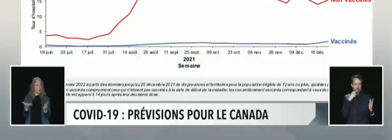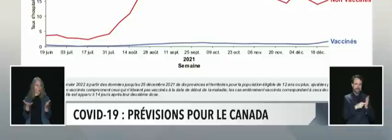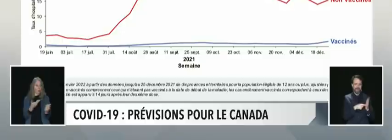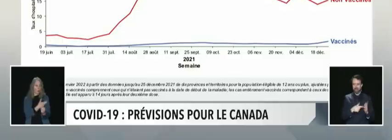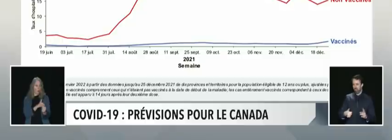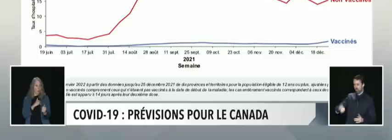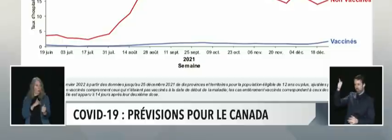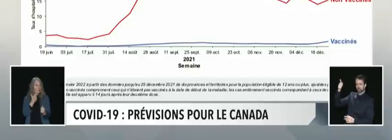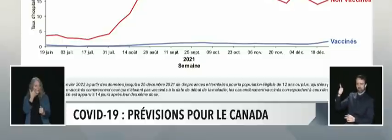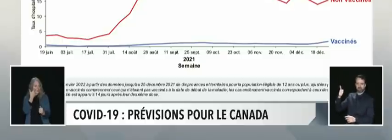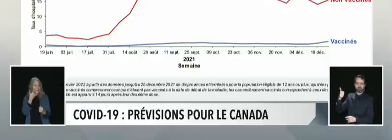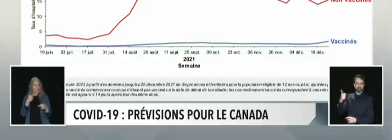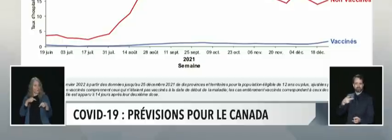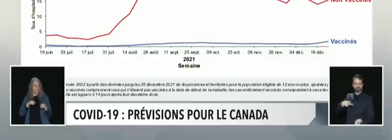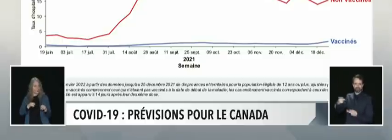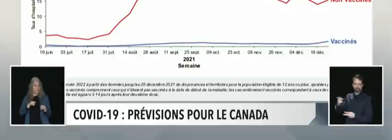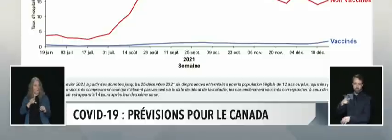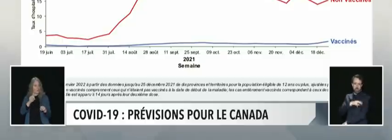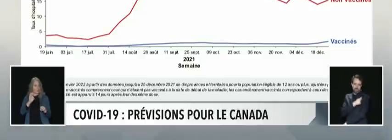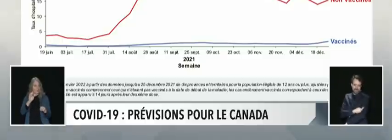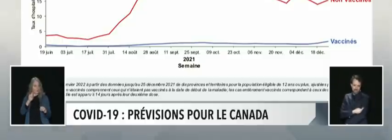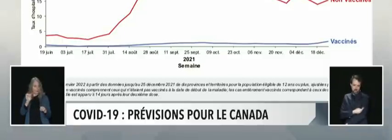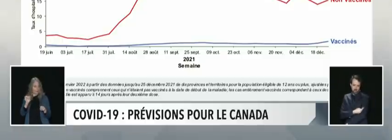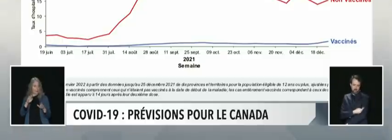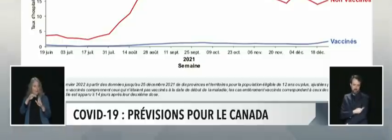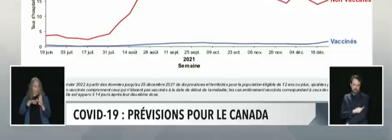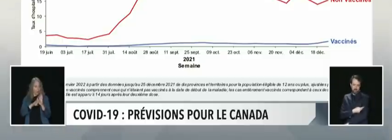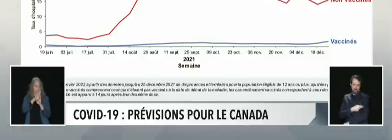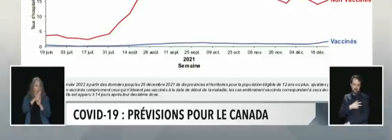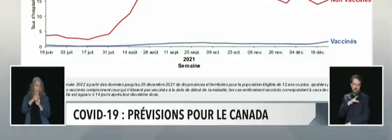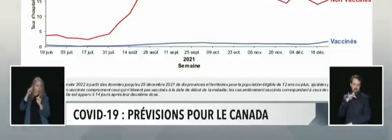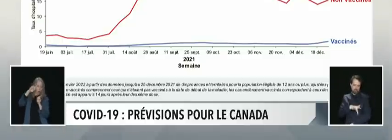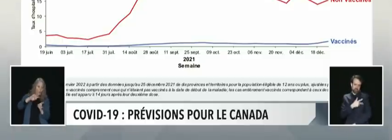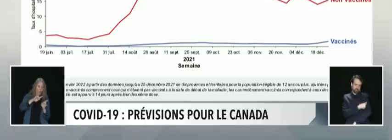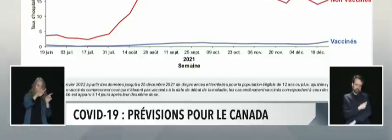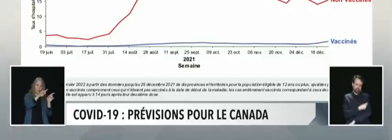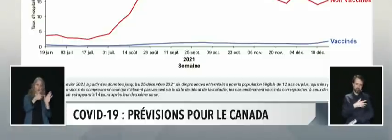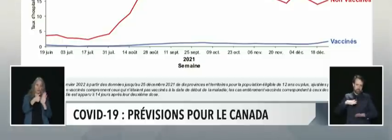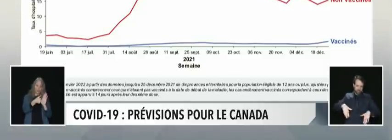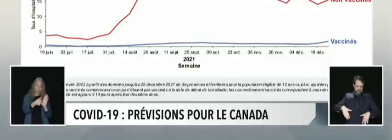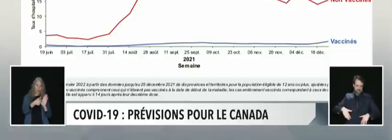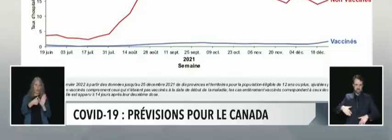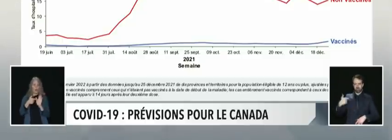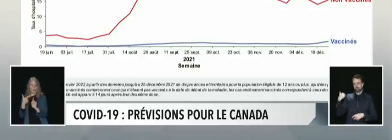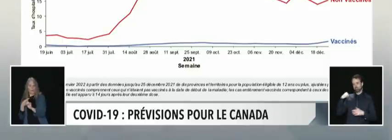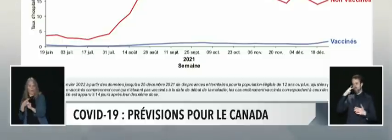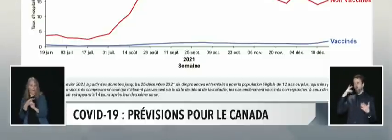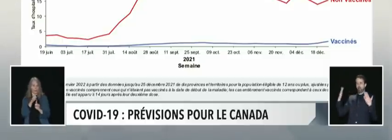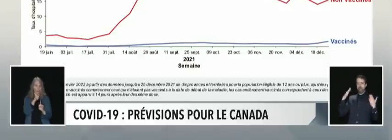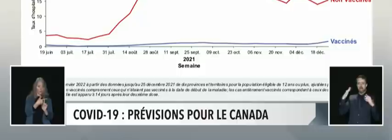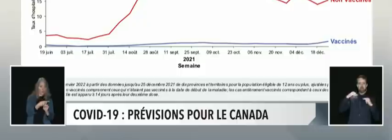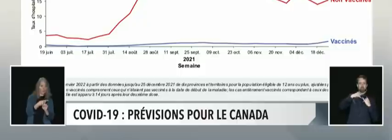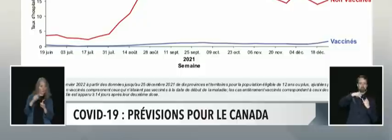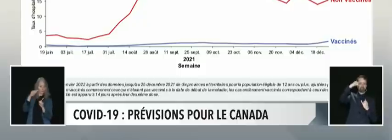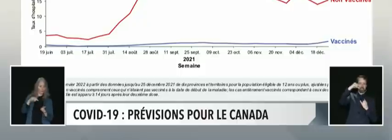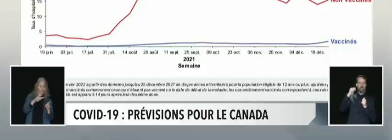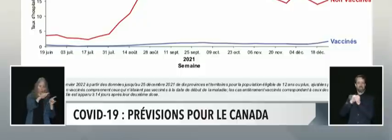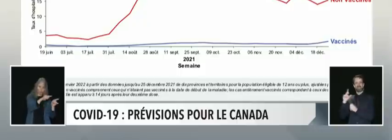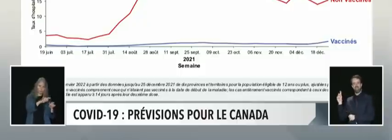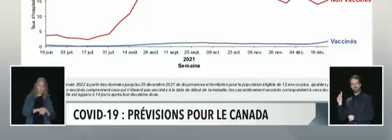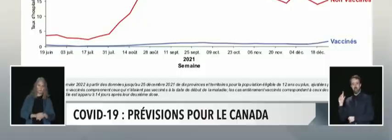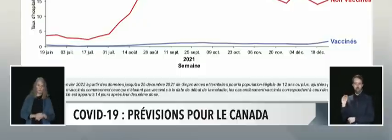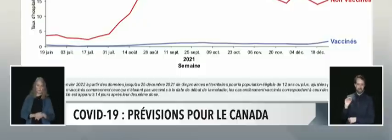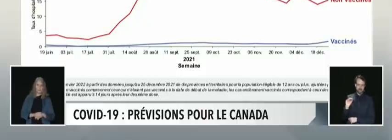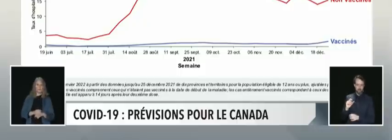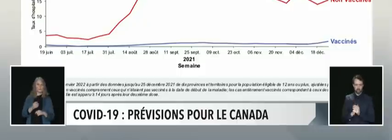pendant la montée et la chute de la vague entraînée par Delta et vers la hausse d'Omicron. À l'inverse, le taux d